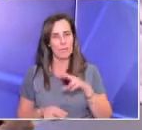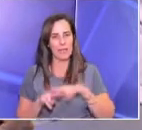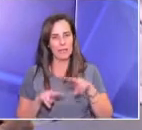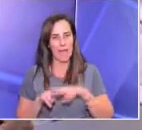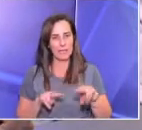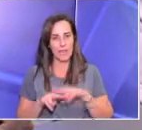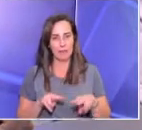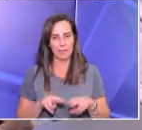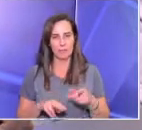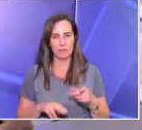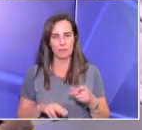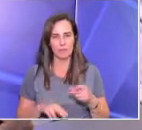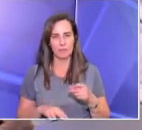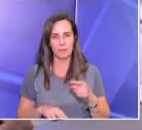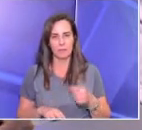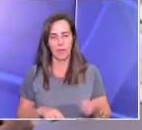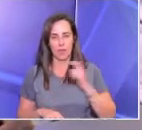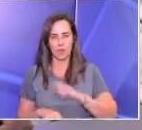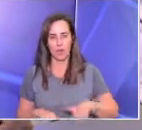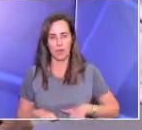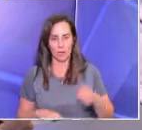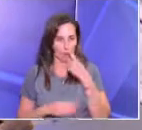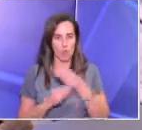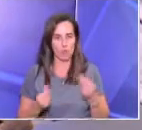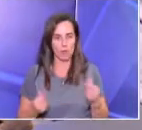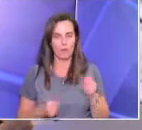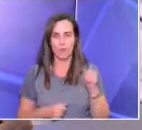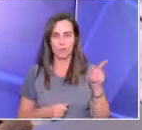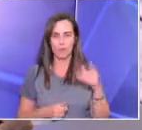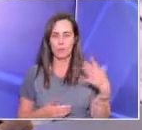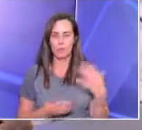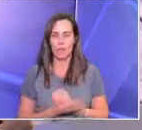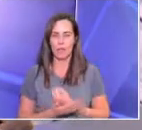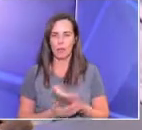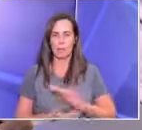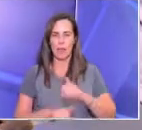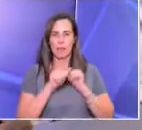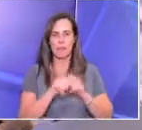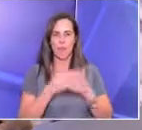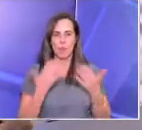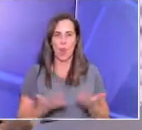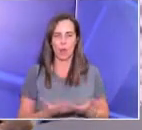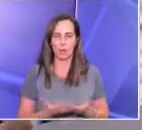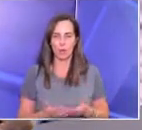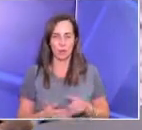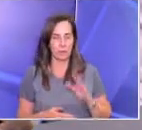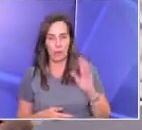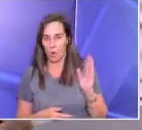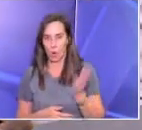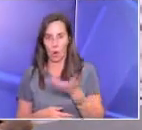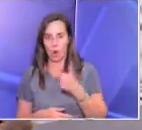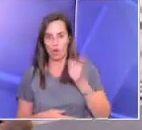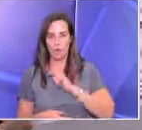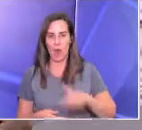הנתניה, שראש העיר פיירברג נחשדה גם, ודווקא שם היא זכתה לתמיכה אדירה. לא, לא, לא רק עצמי... שם, כל